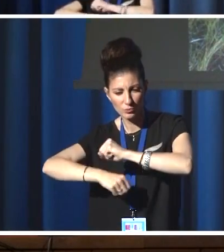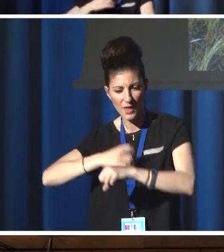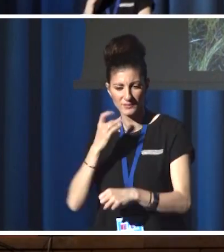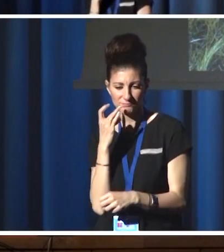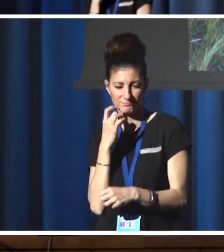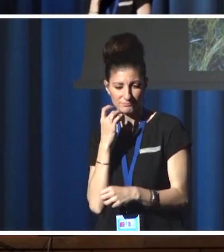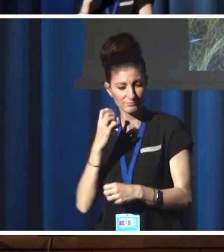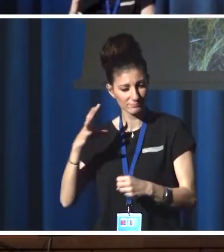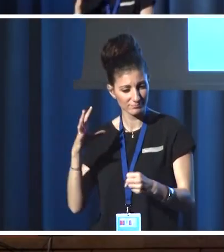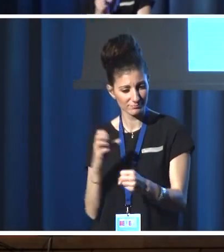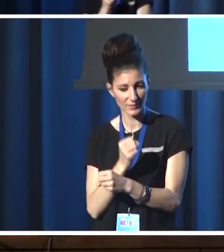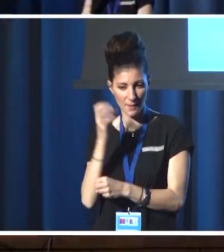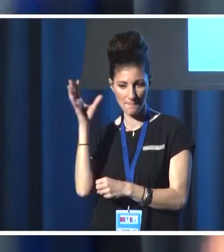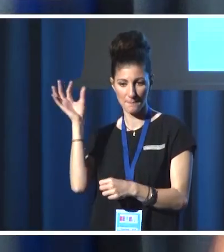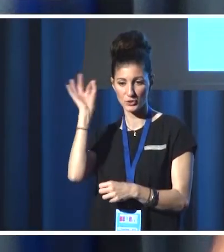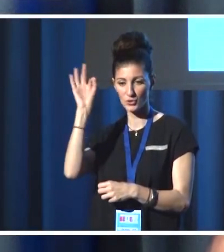πετύχανε